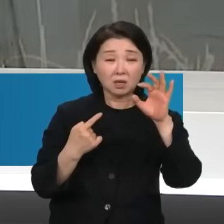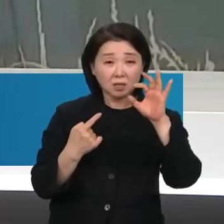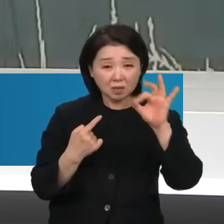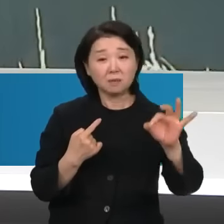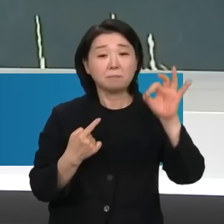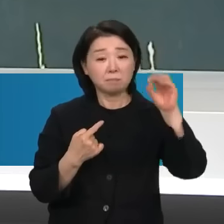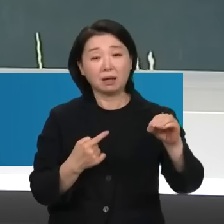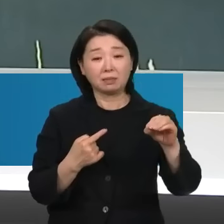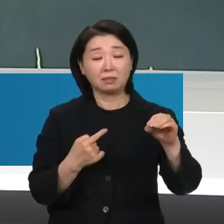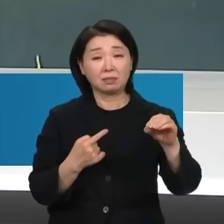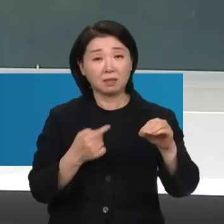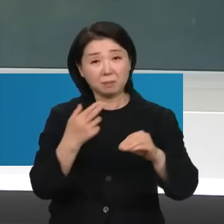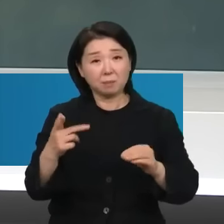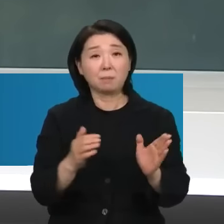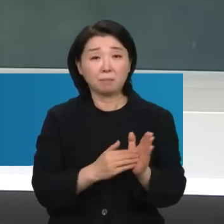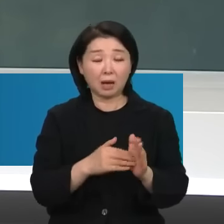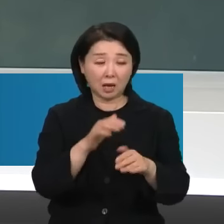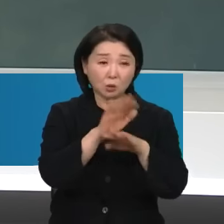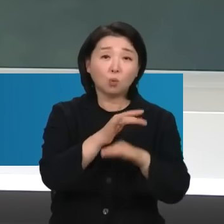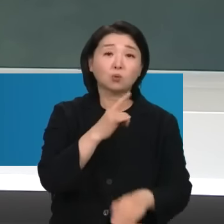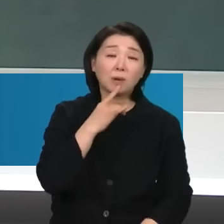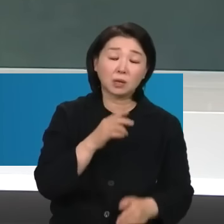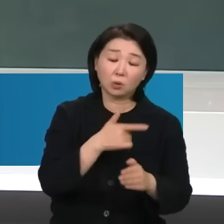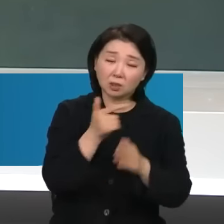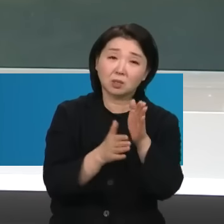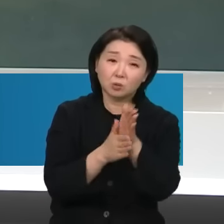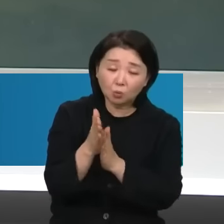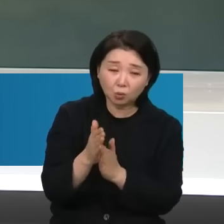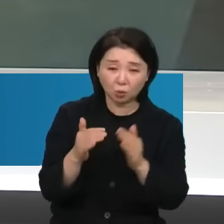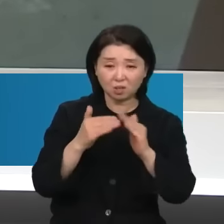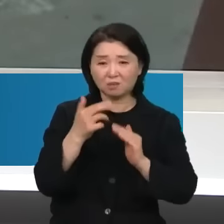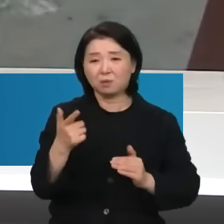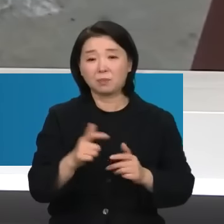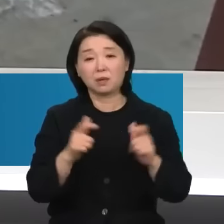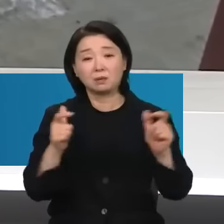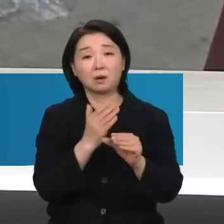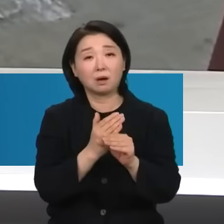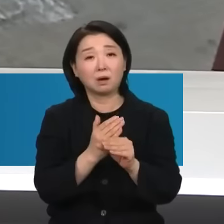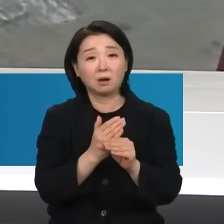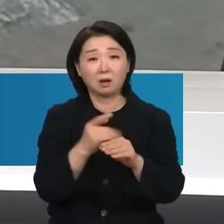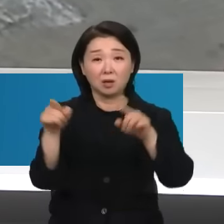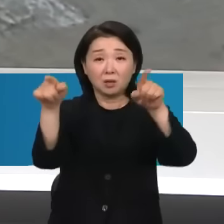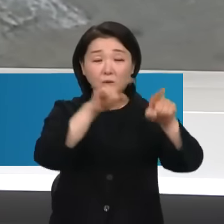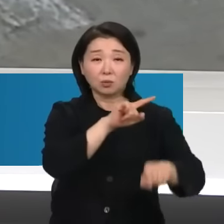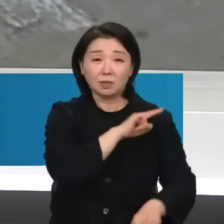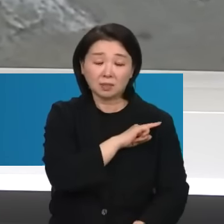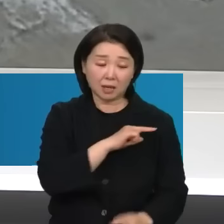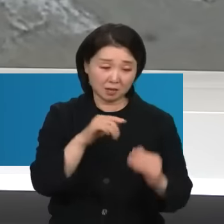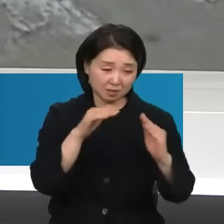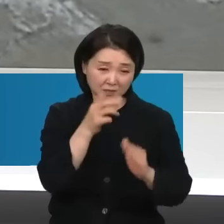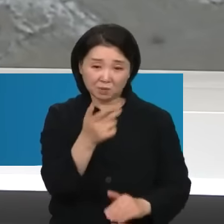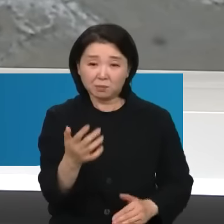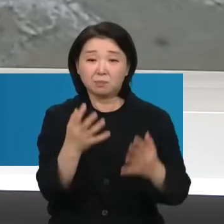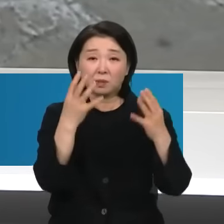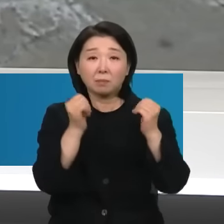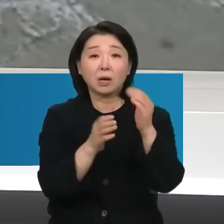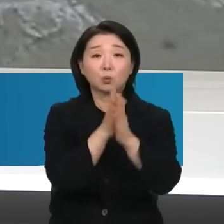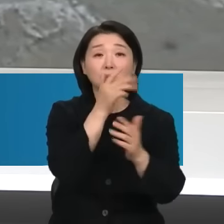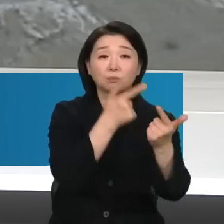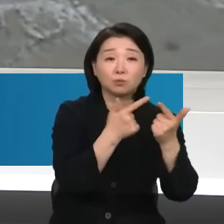나타났습니다. 농촌만 아니라 대도시도 이제 빈집이 늘어가고 있는데요. 저희가 전국에서 가장 빈집이 많은 도시